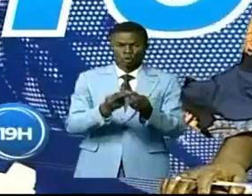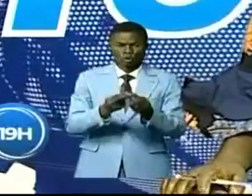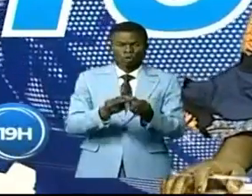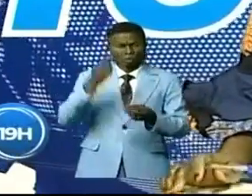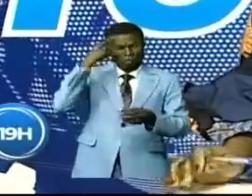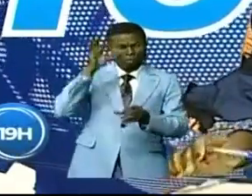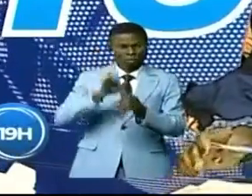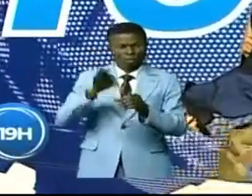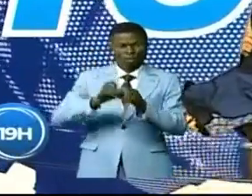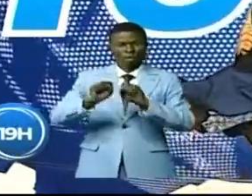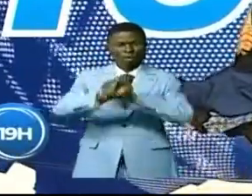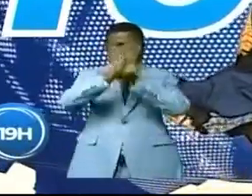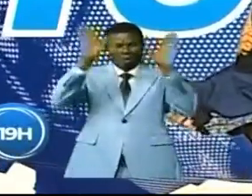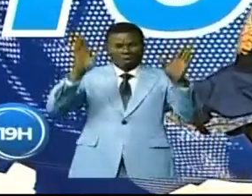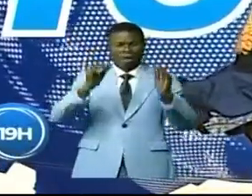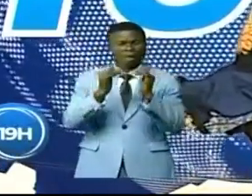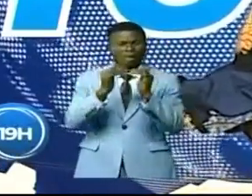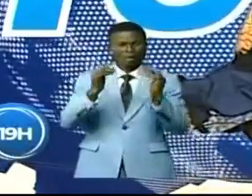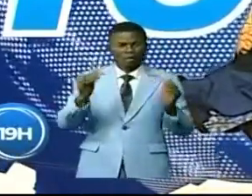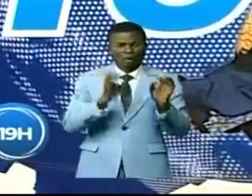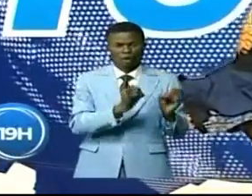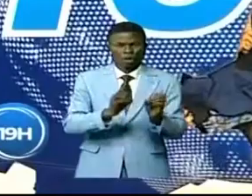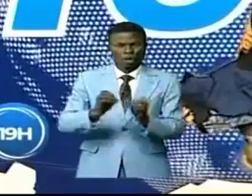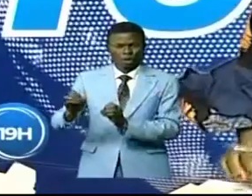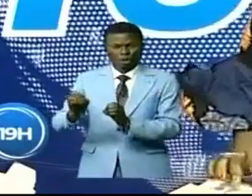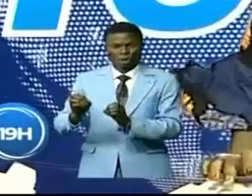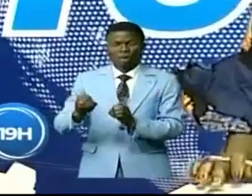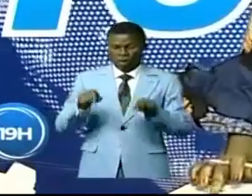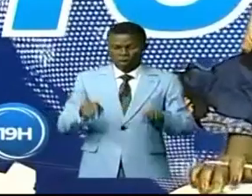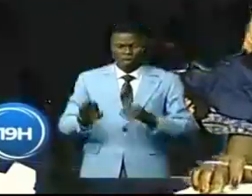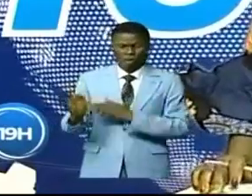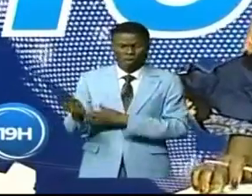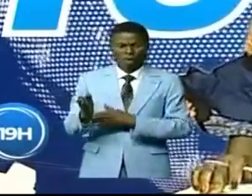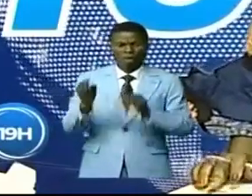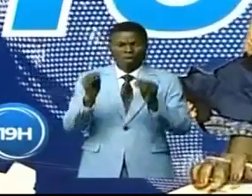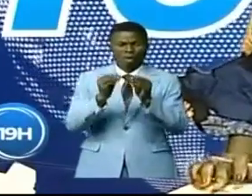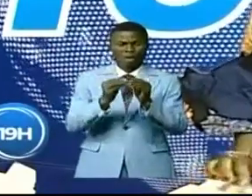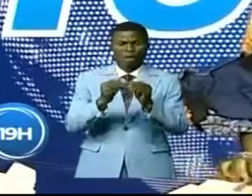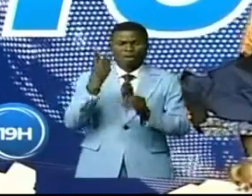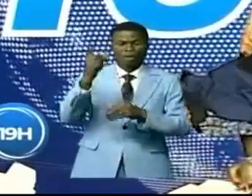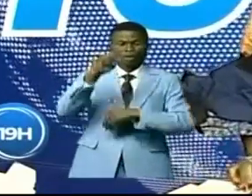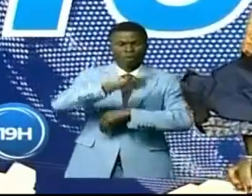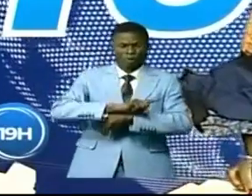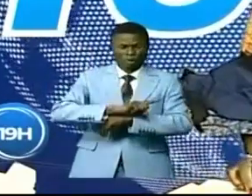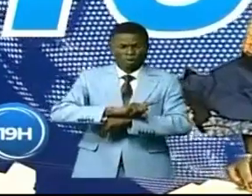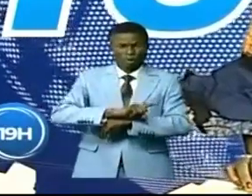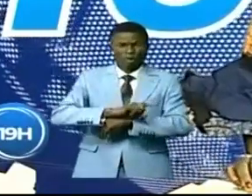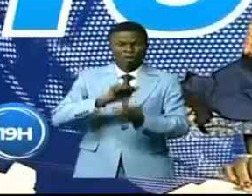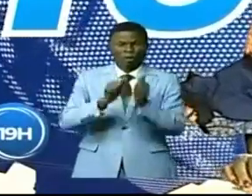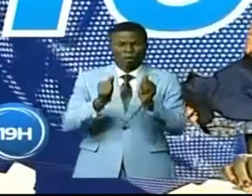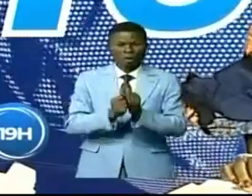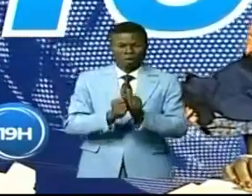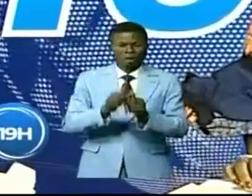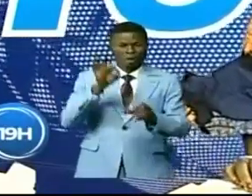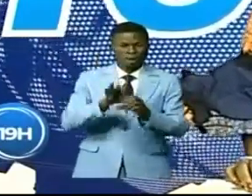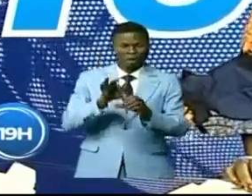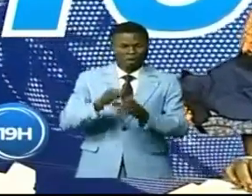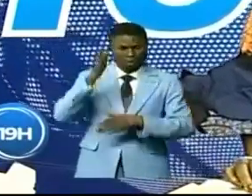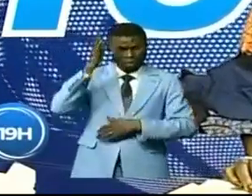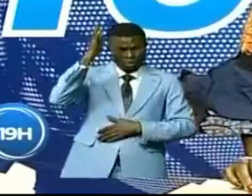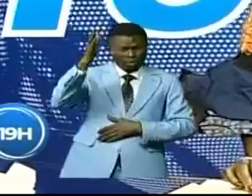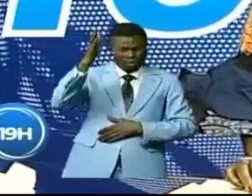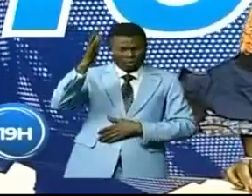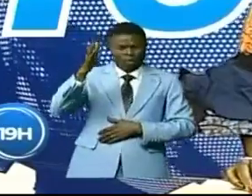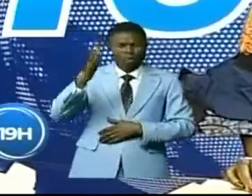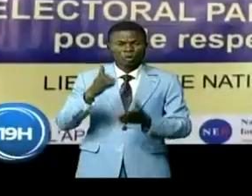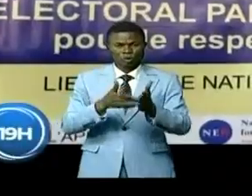élections transparentes et apaisées organise depuis ce matin un atelier de 2 jours sur l'état de lieu du processus électoral en